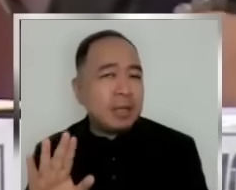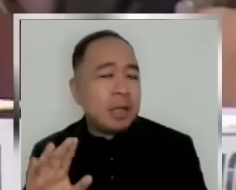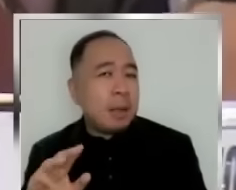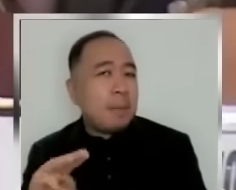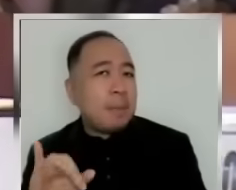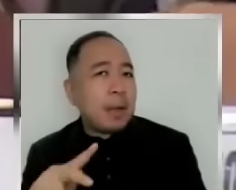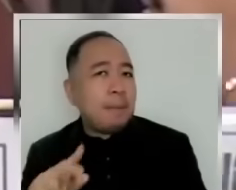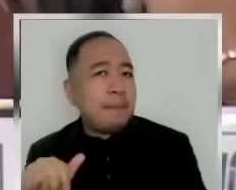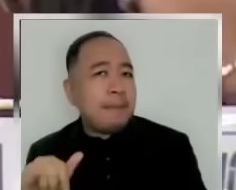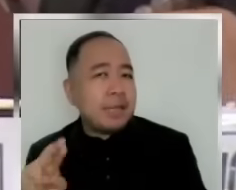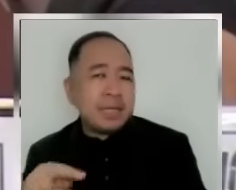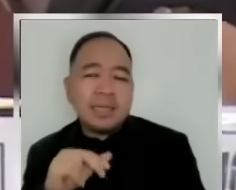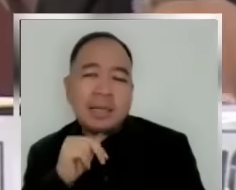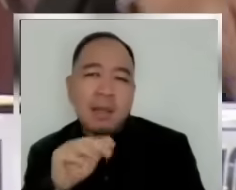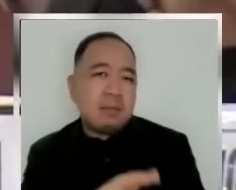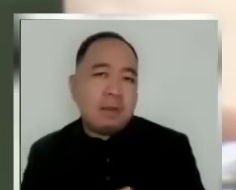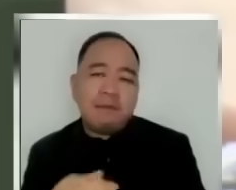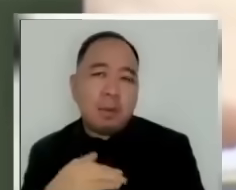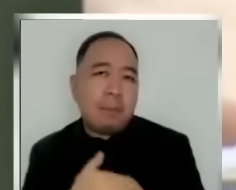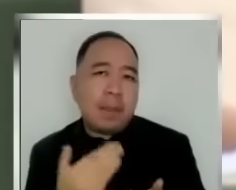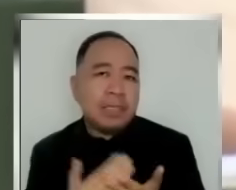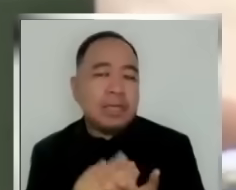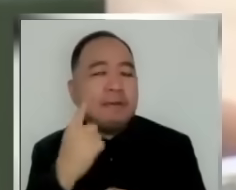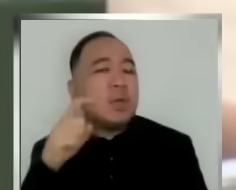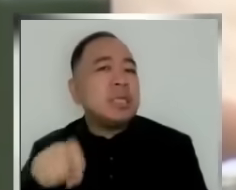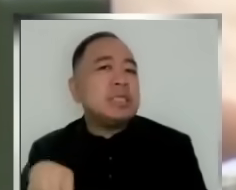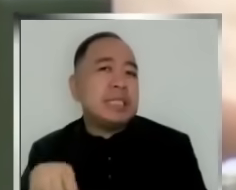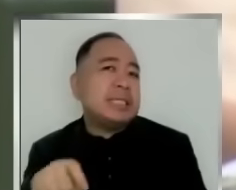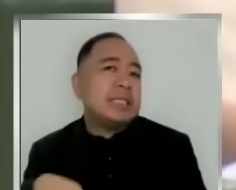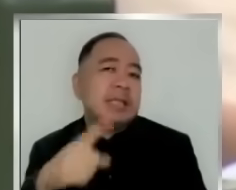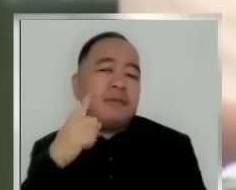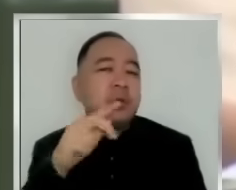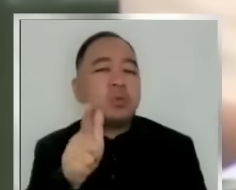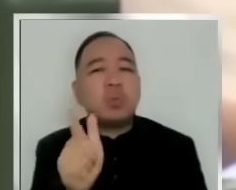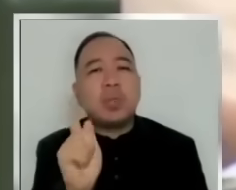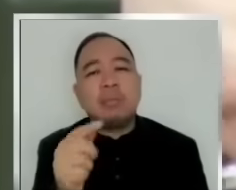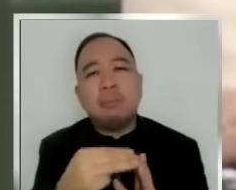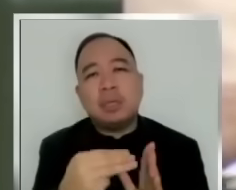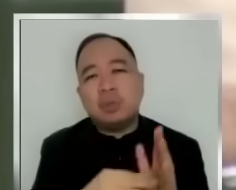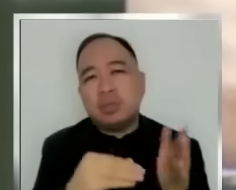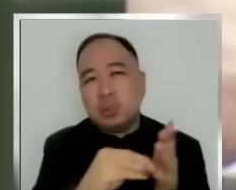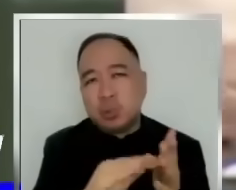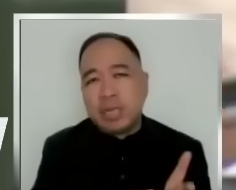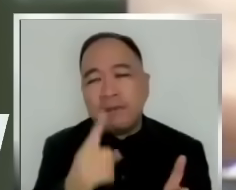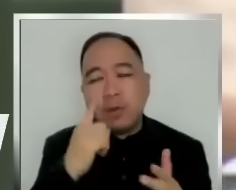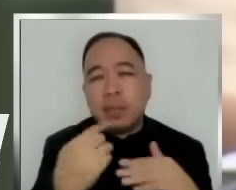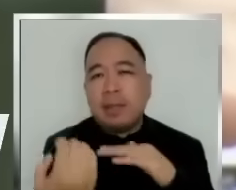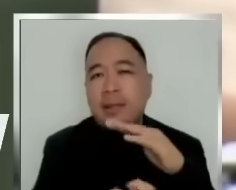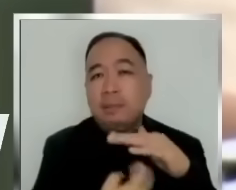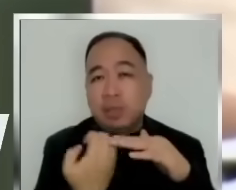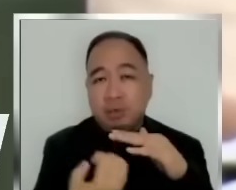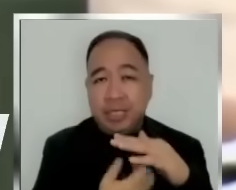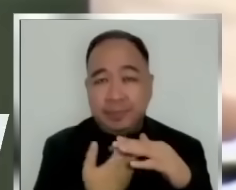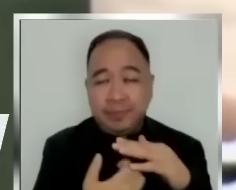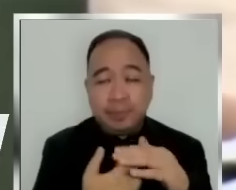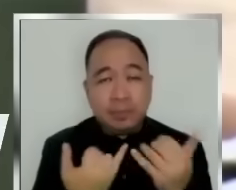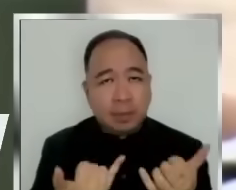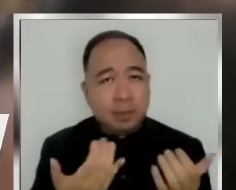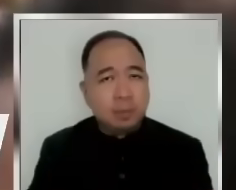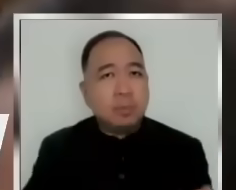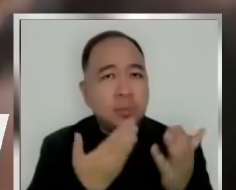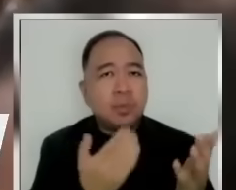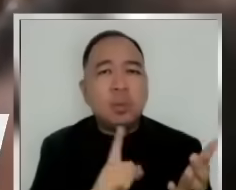kasya ang budget para sa pangailangan ng 20 milyong estudyante ng basic education. Ipinasumite niya ang wish list ng